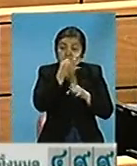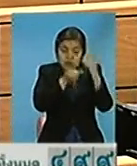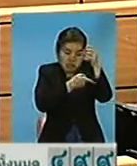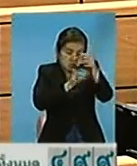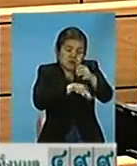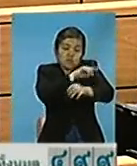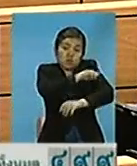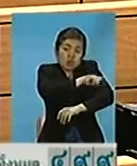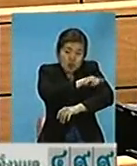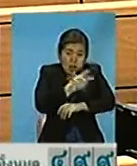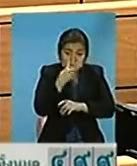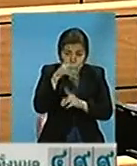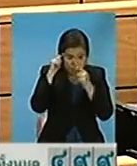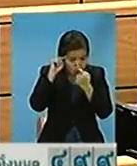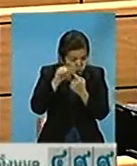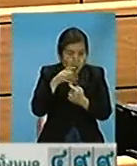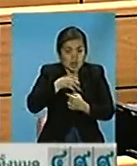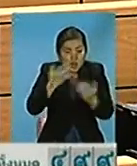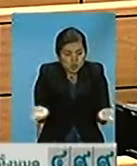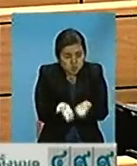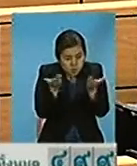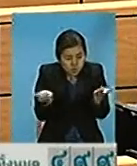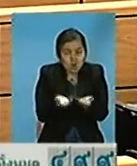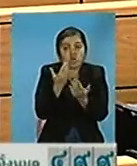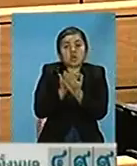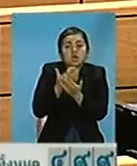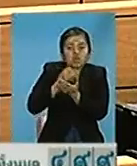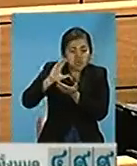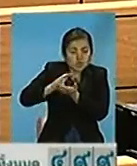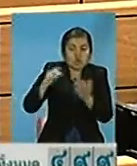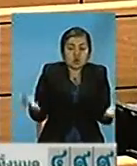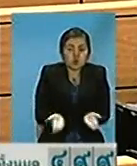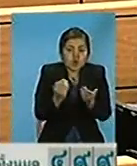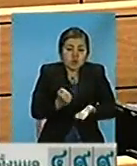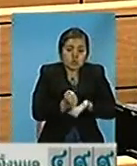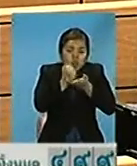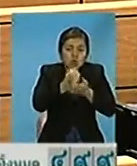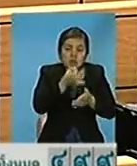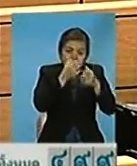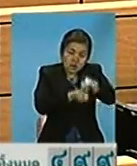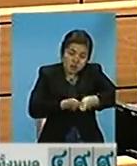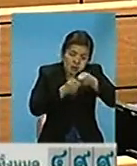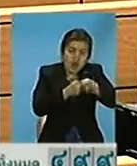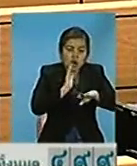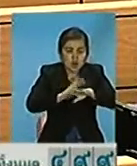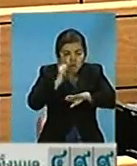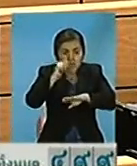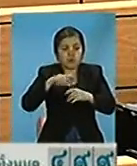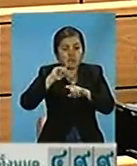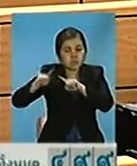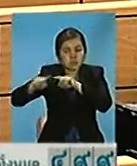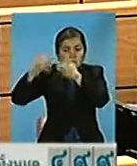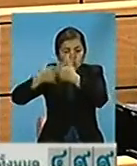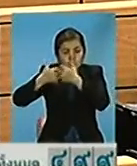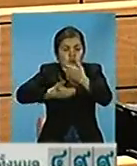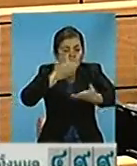ยางที่ประสงค์จะขอรับการส่งเสริมสนับสนุนและความช่วยเหลือในด้านวิชาการการเงินการแปรรูปการอุตสาหกรรมการตลาดการด